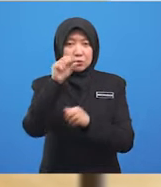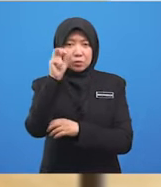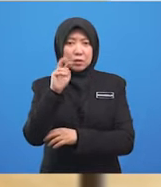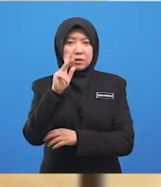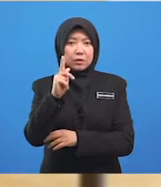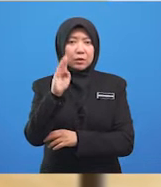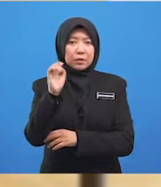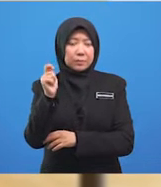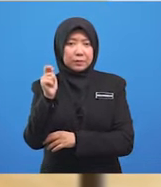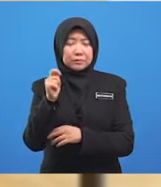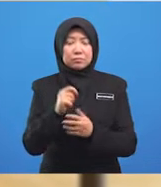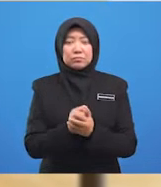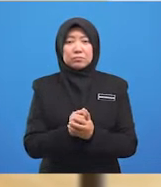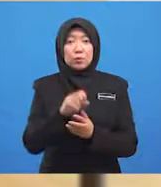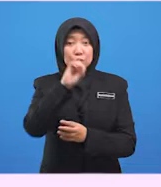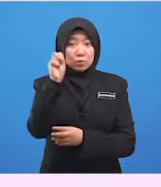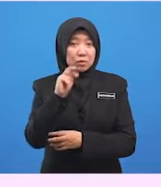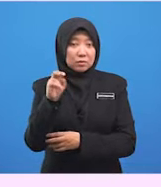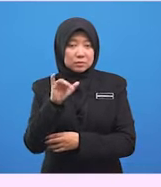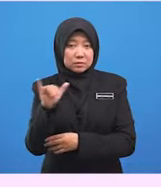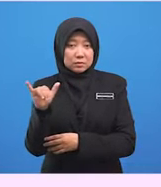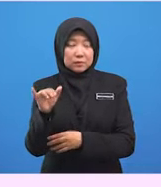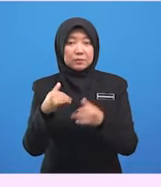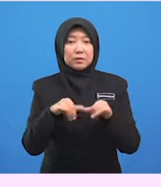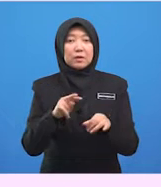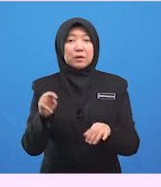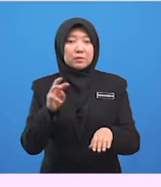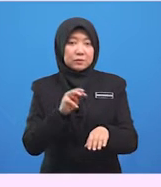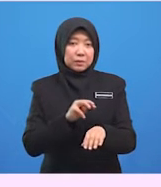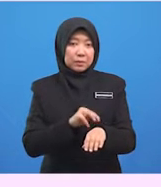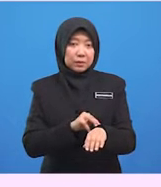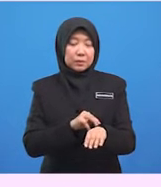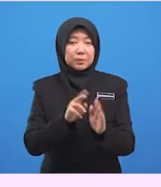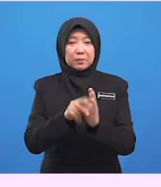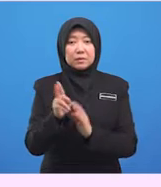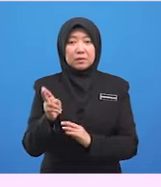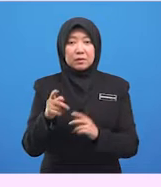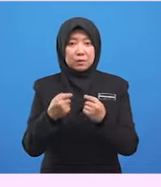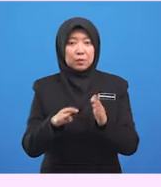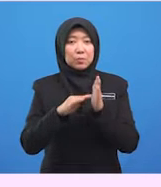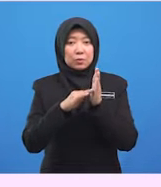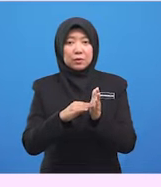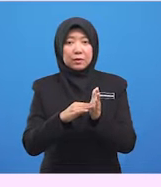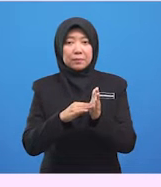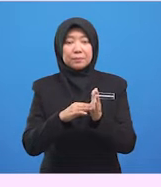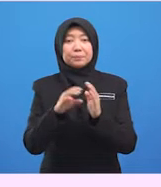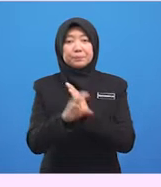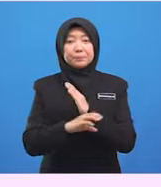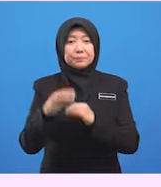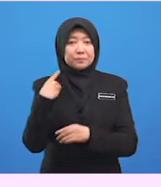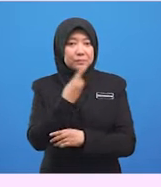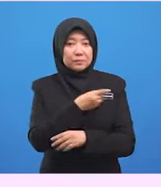boleh soalnya tinggalan zaman prasejarah telah membuktikan bahwa